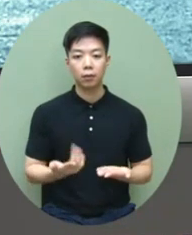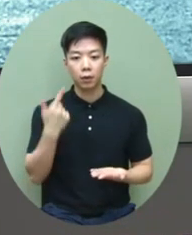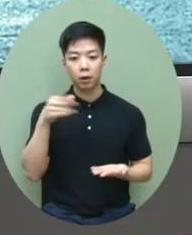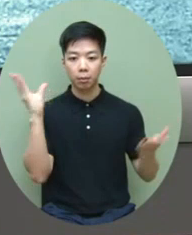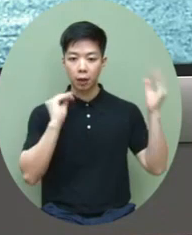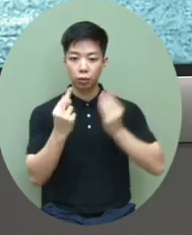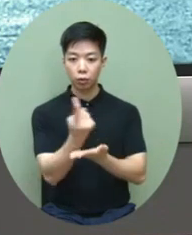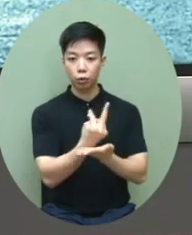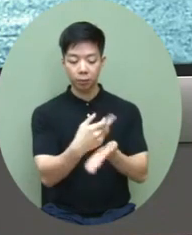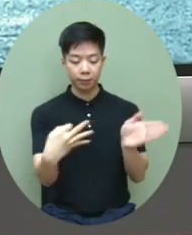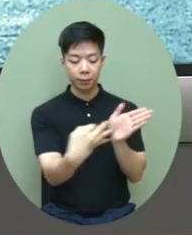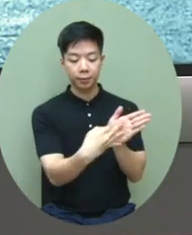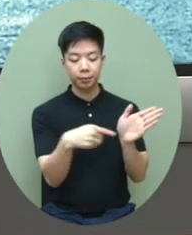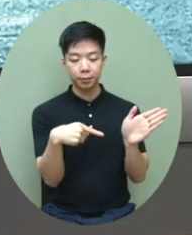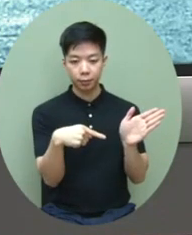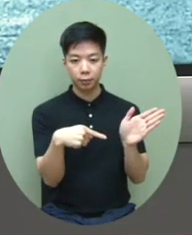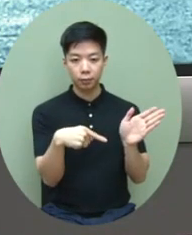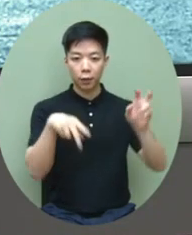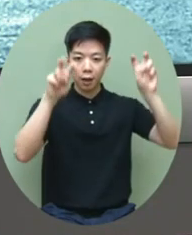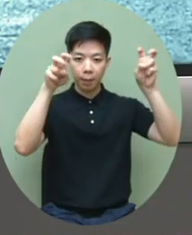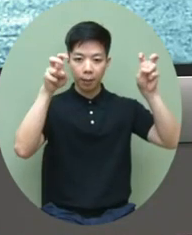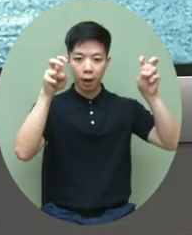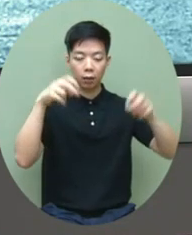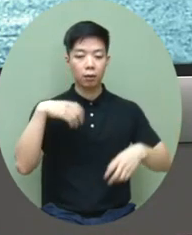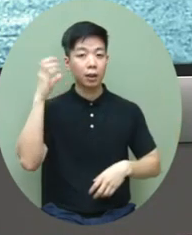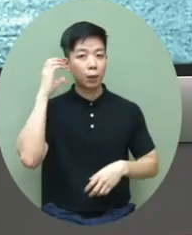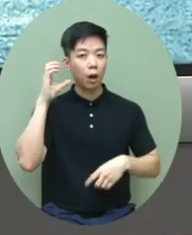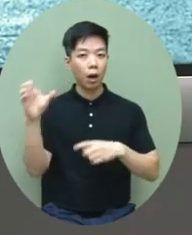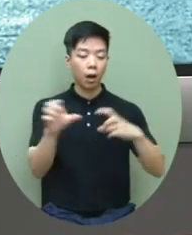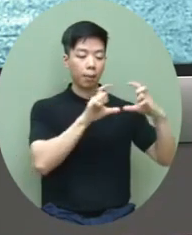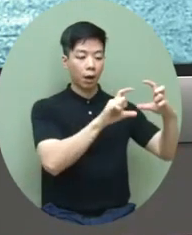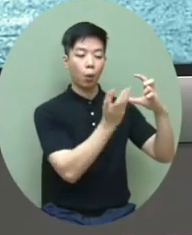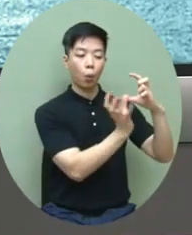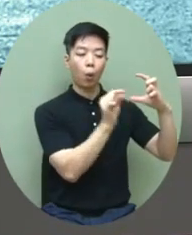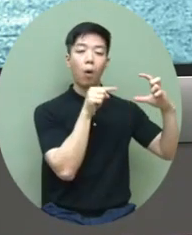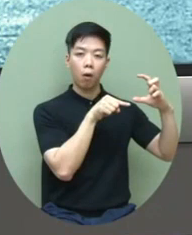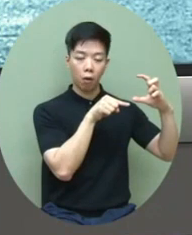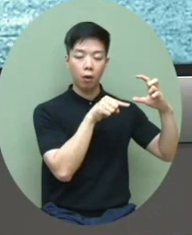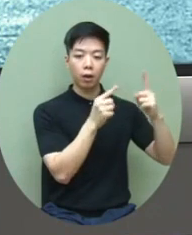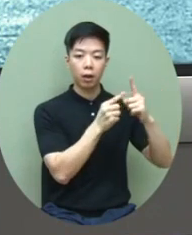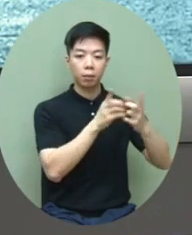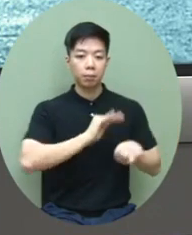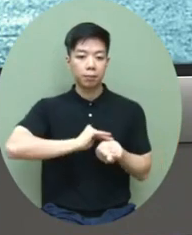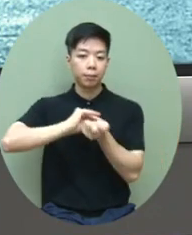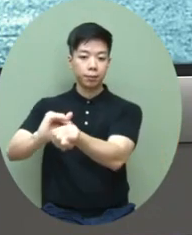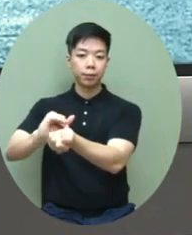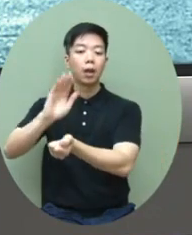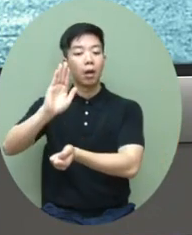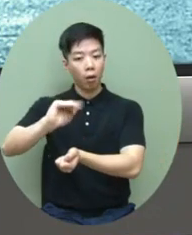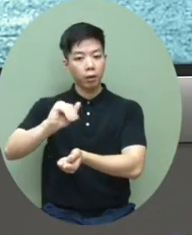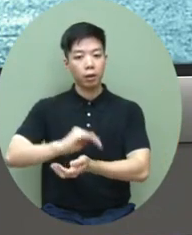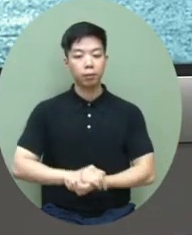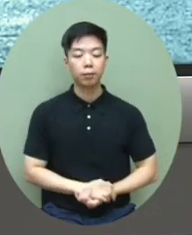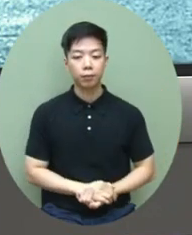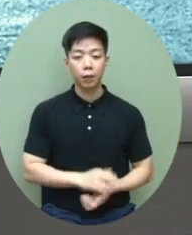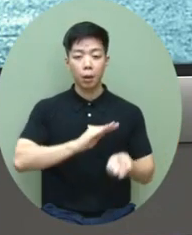個皇馬嘅人士咧，其實係可以去睇醫生嘅嚇。有咩人